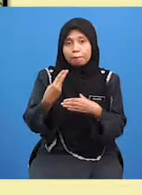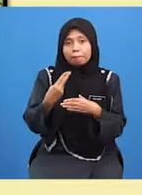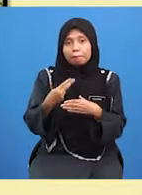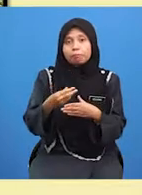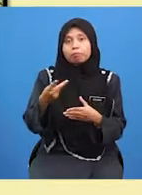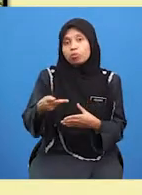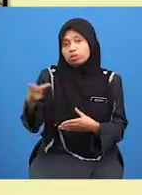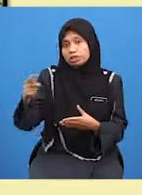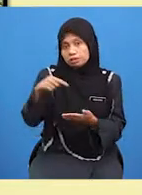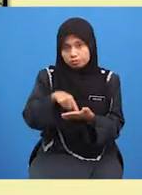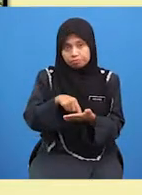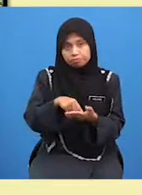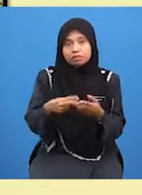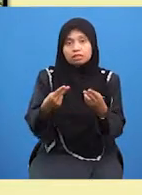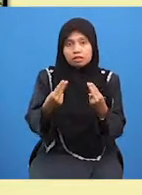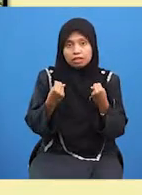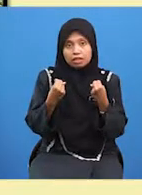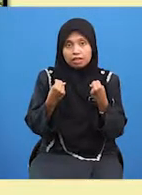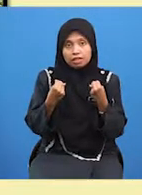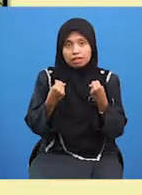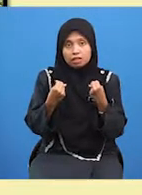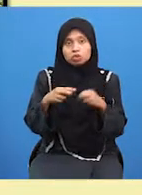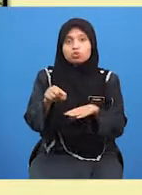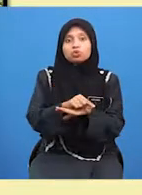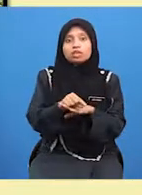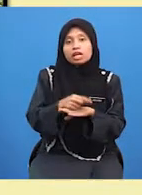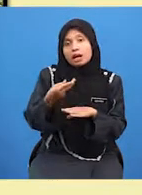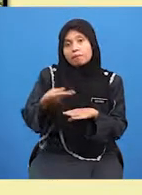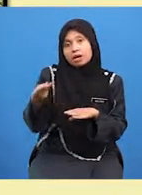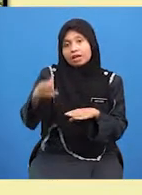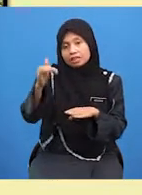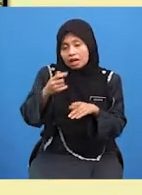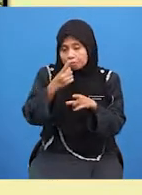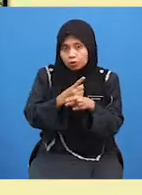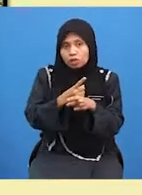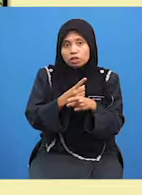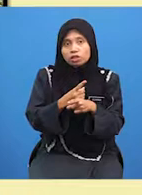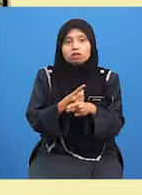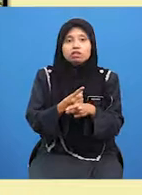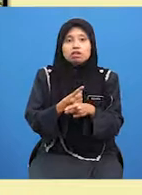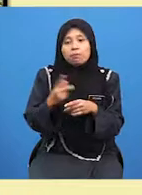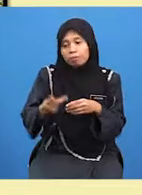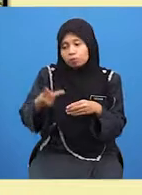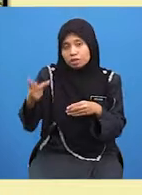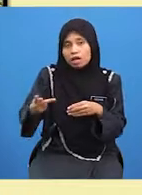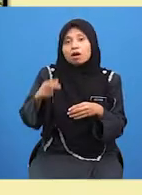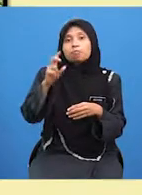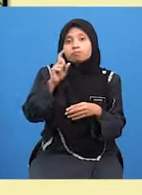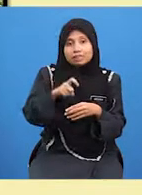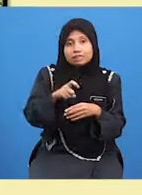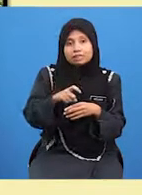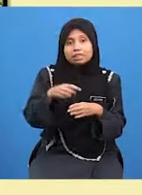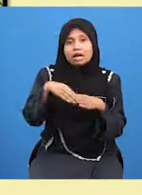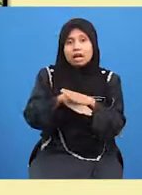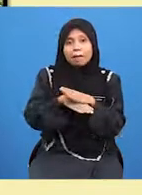Penghasilan produk ini juga hendaklah melibatkan penggunaan bahan yang sebenar. Produk yang dihasilkan haruslah